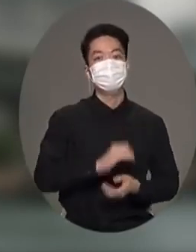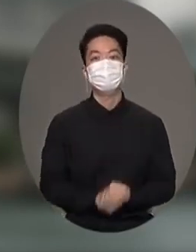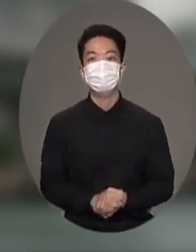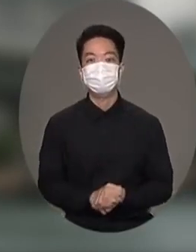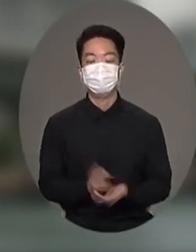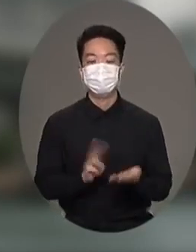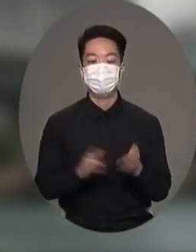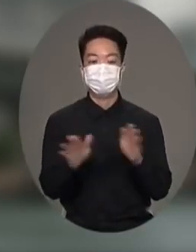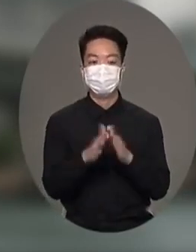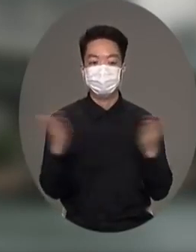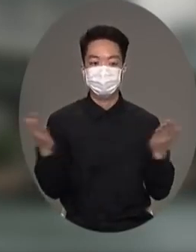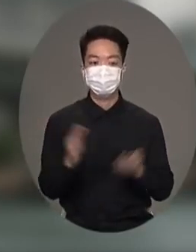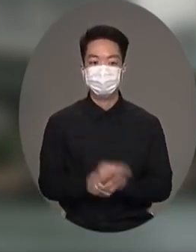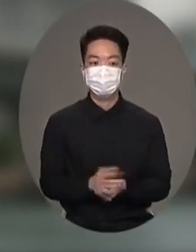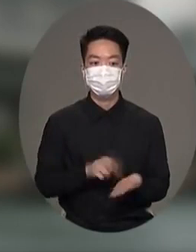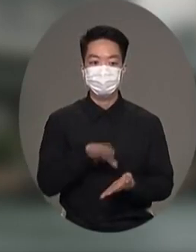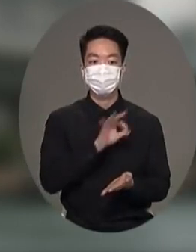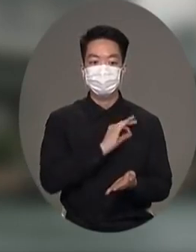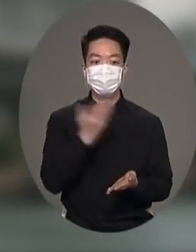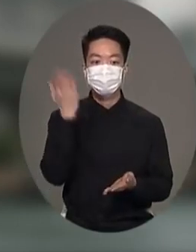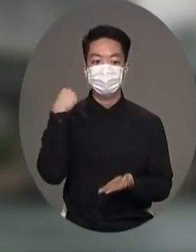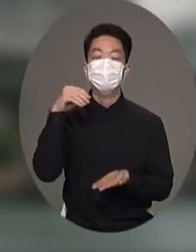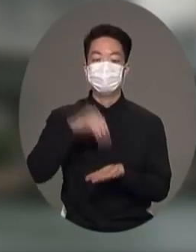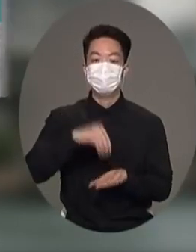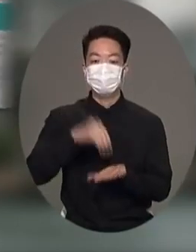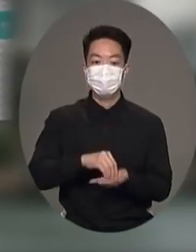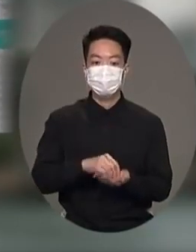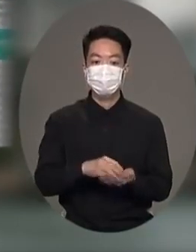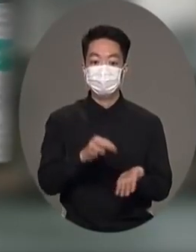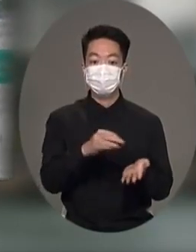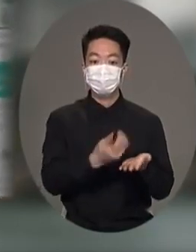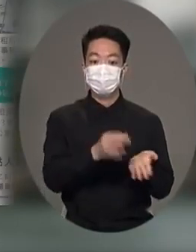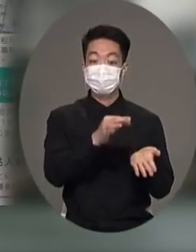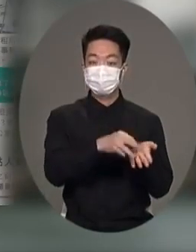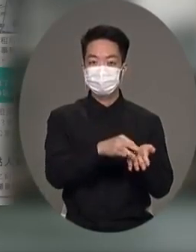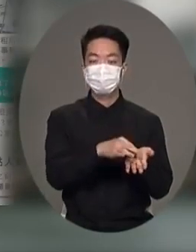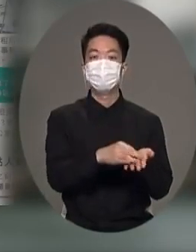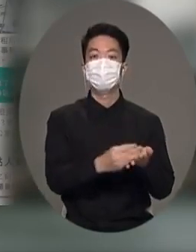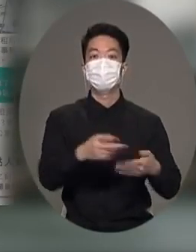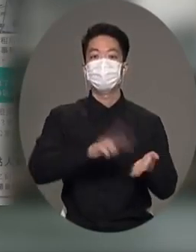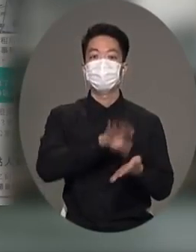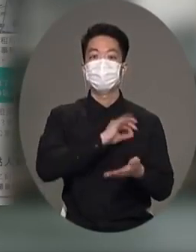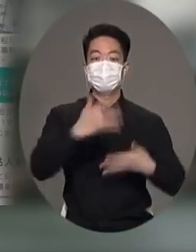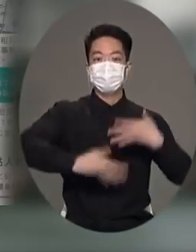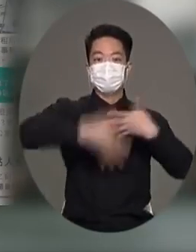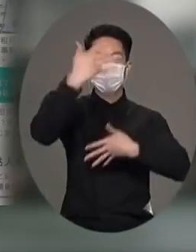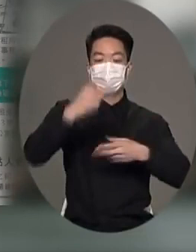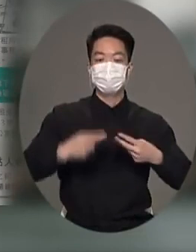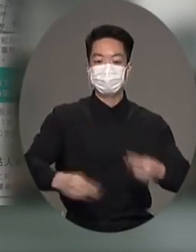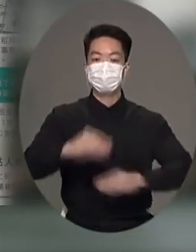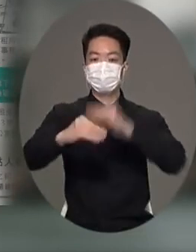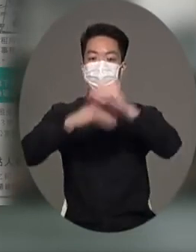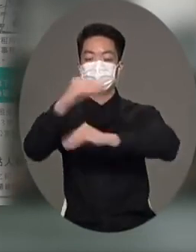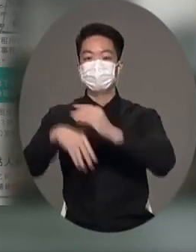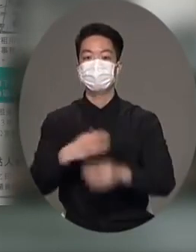信報報導，立法會早前決定擴建位於天馬的綜合大樓，主席梁君彦透露，